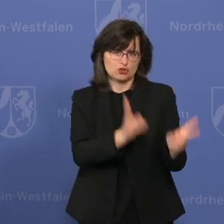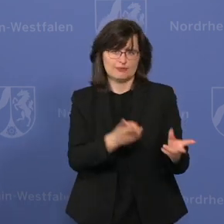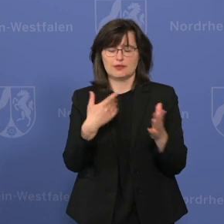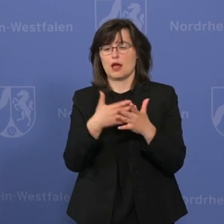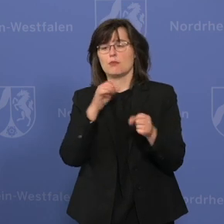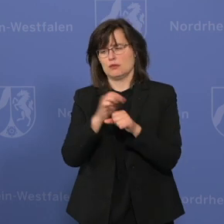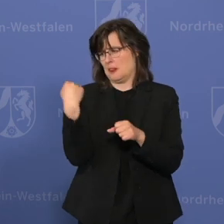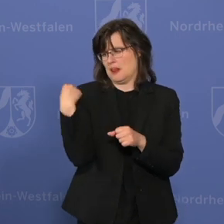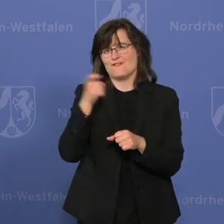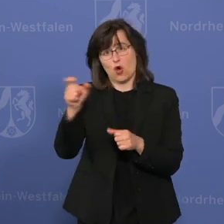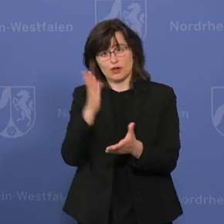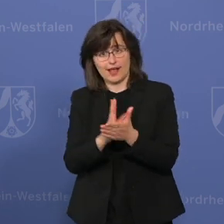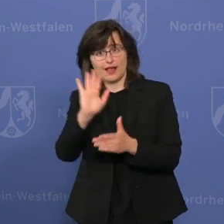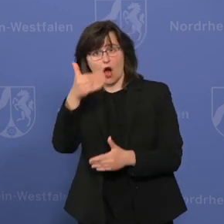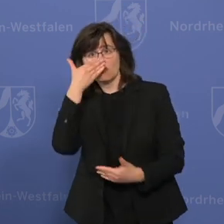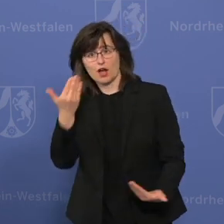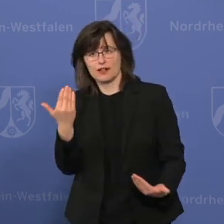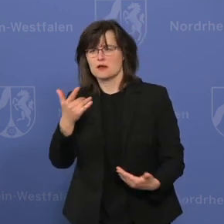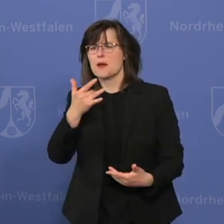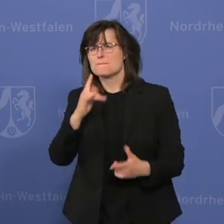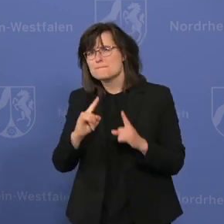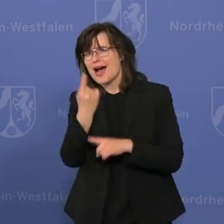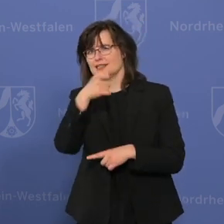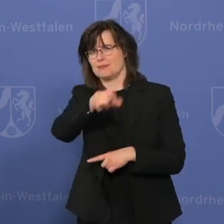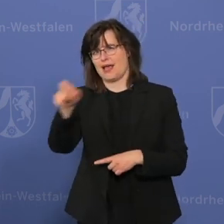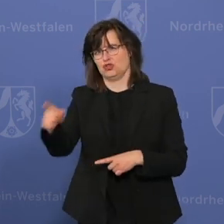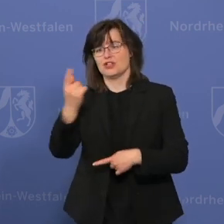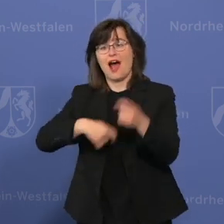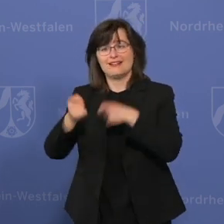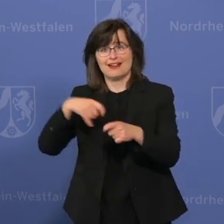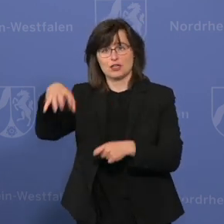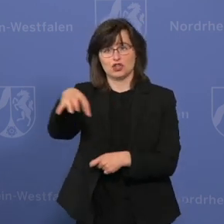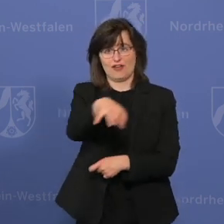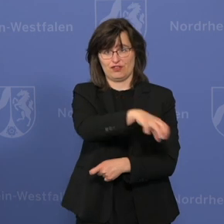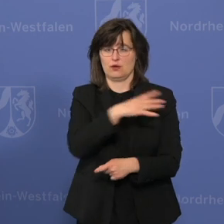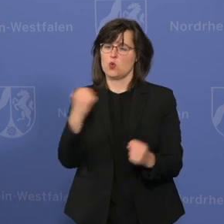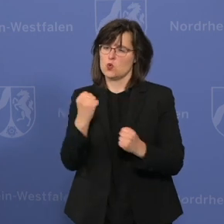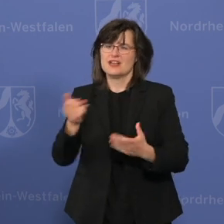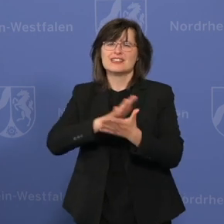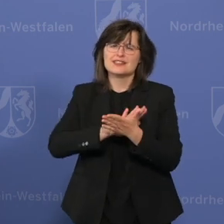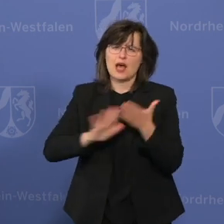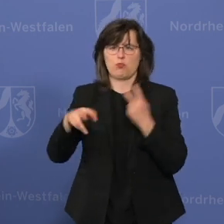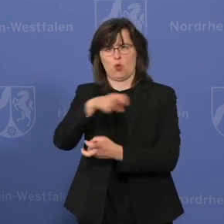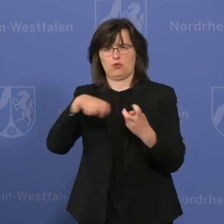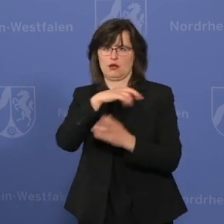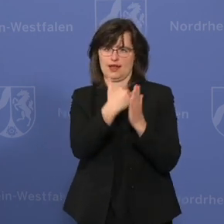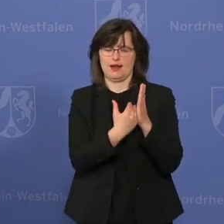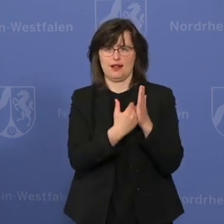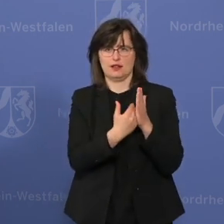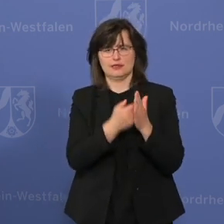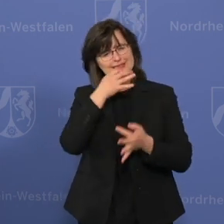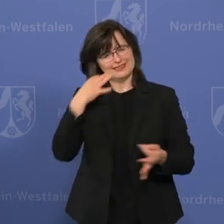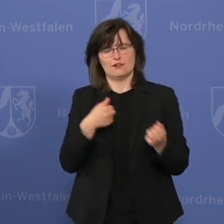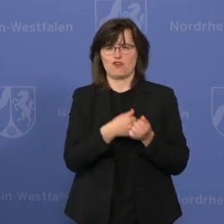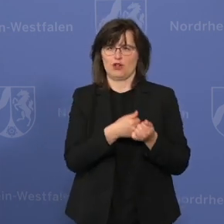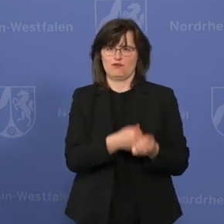Wochenende wahrgenommen habe, wird von den Menschen und vom Handel sehr vernünftig mit diesen Regelungen umgegangen. Und wir müssen